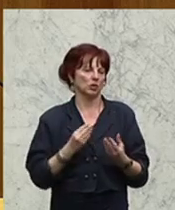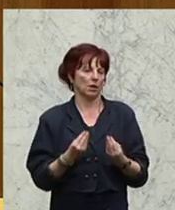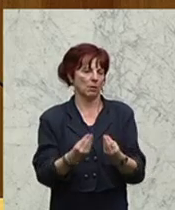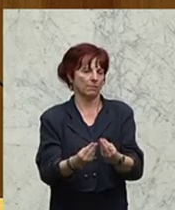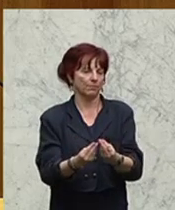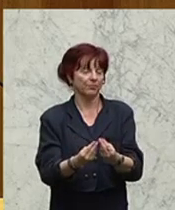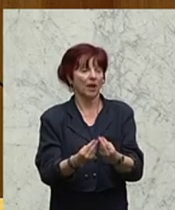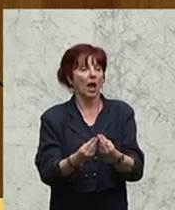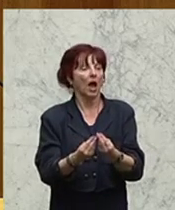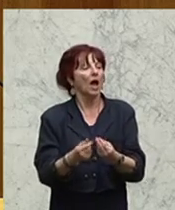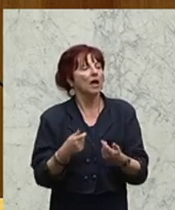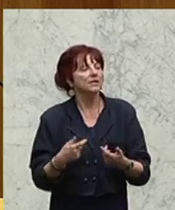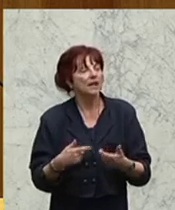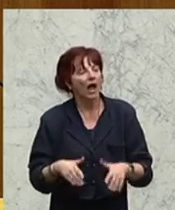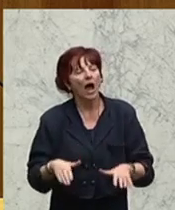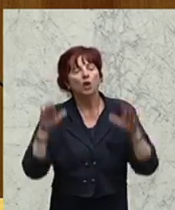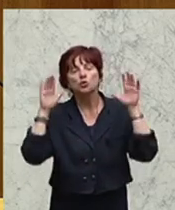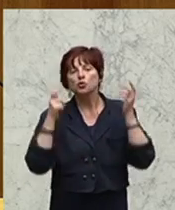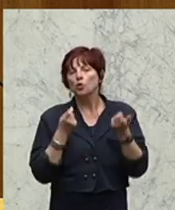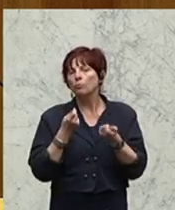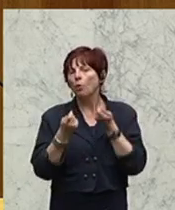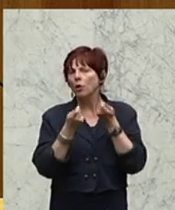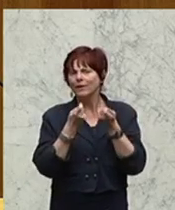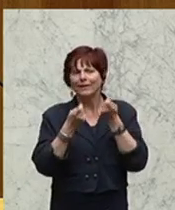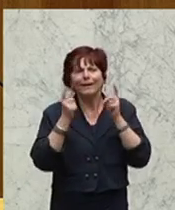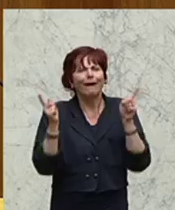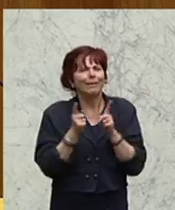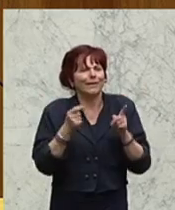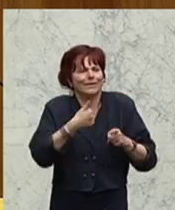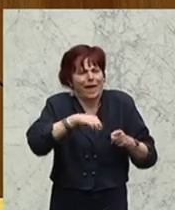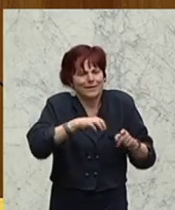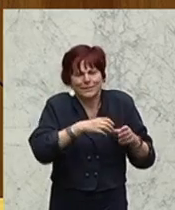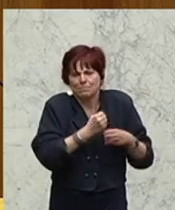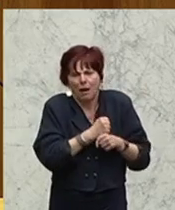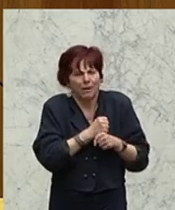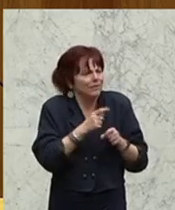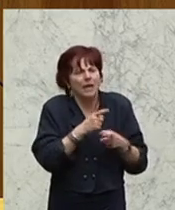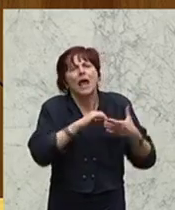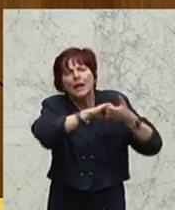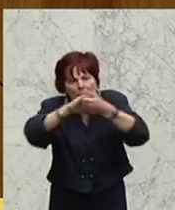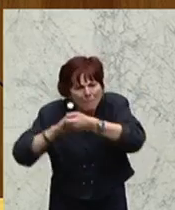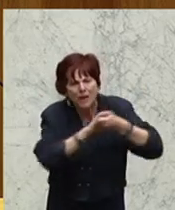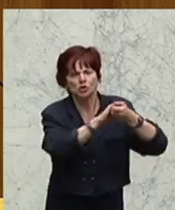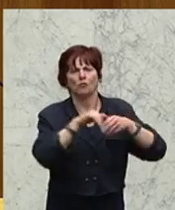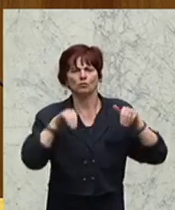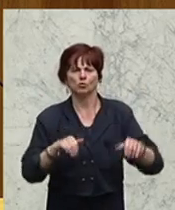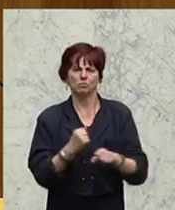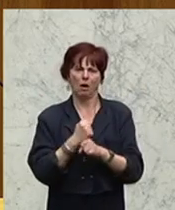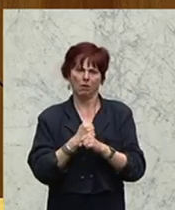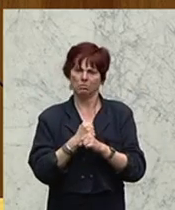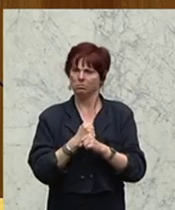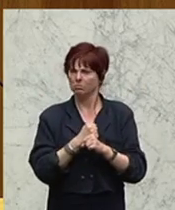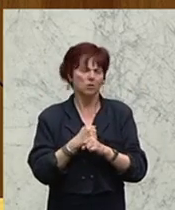eine europäische Asylbehörde, sondern insgesamt zu vergemeinschaften. Das müssen wir gemeinsam stemmen. Dieser Verantwortung müssen wir uns gemeinsam